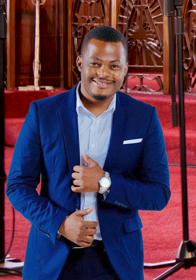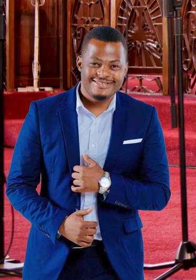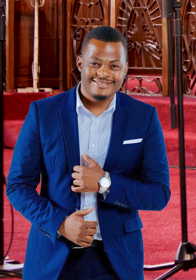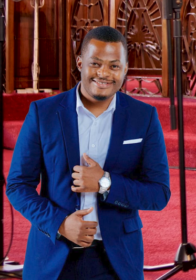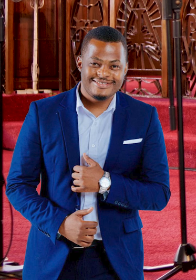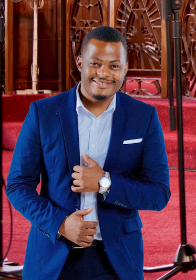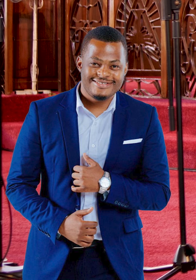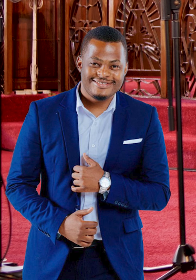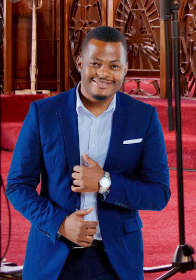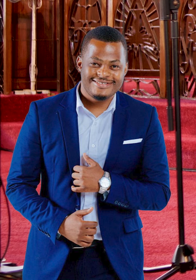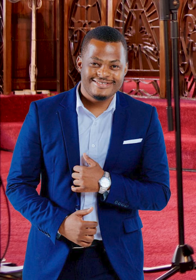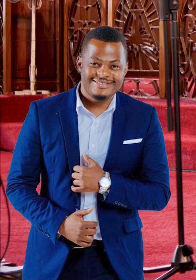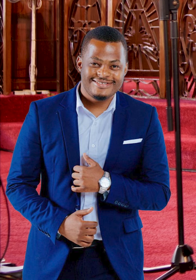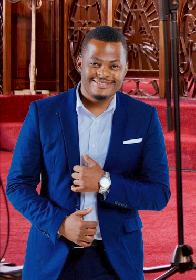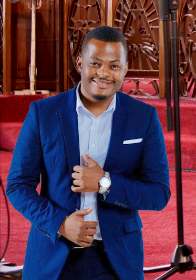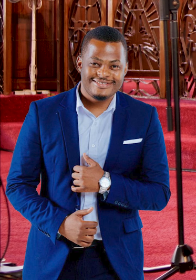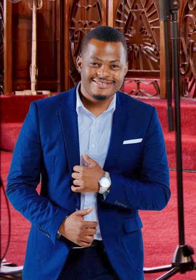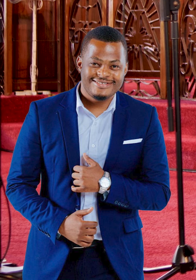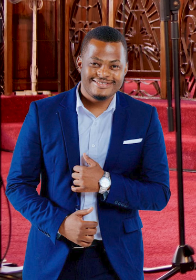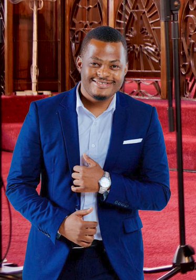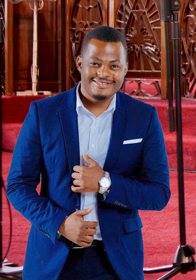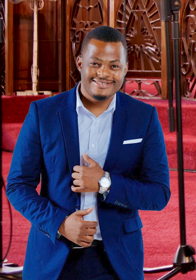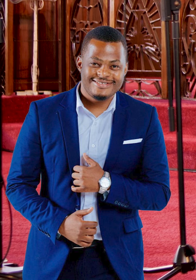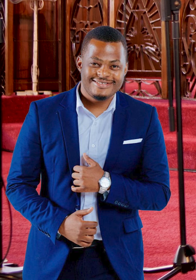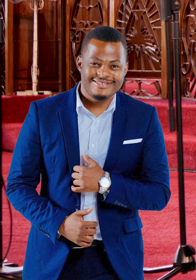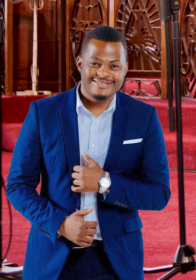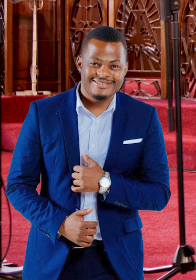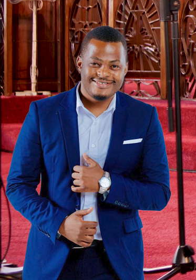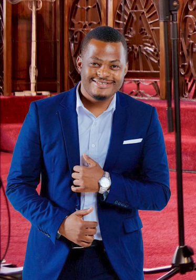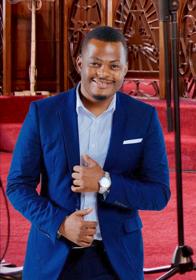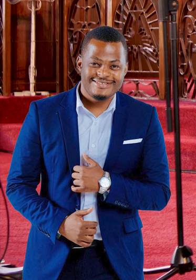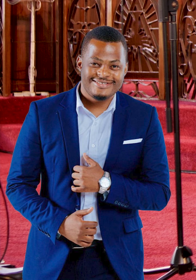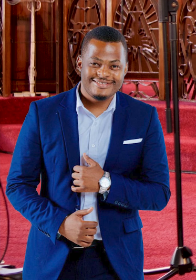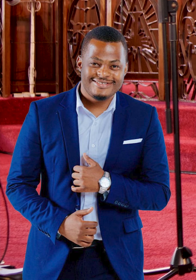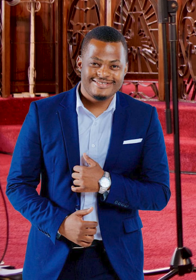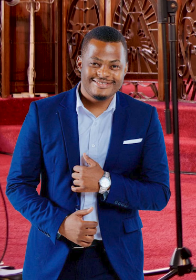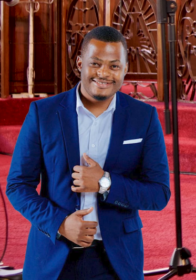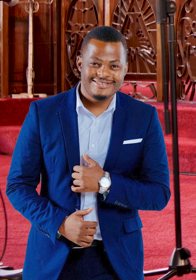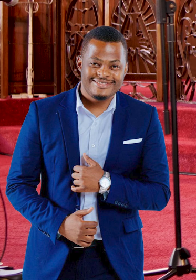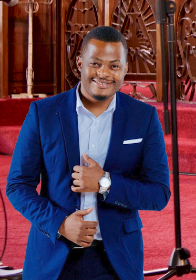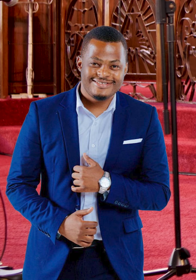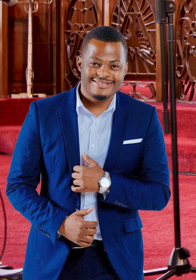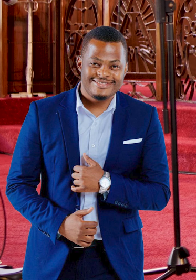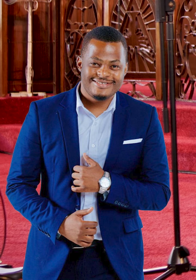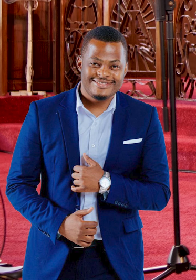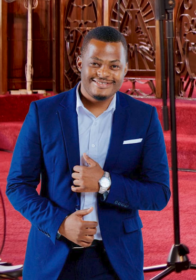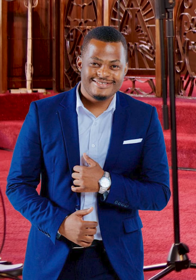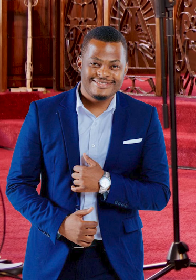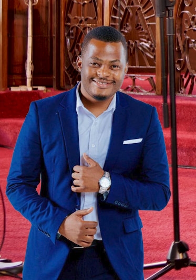Sauti, Global Publishers, ndugu zetu Proud Media na wengine wengi. Shukrani zetu zikawa ni nyingi pia.